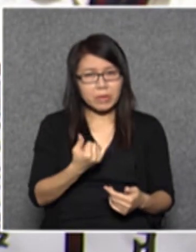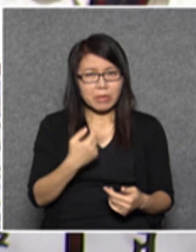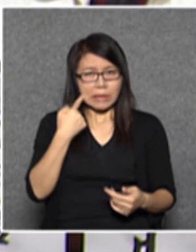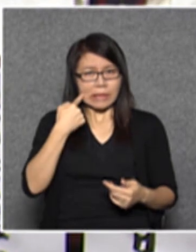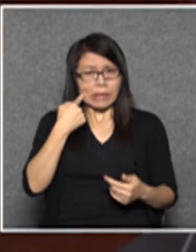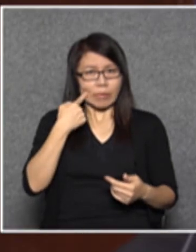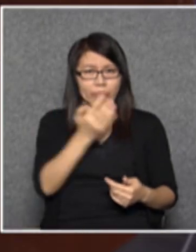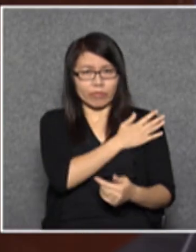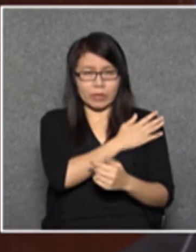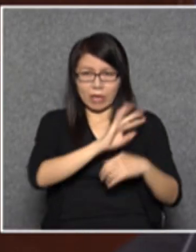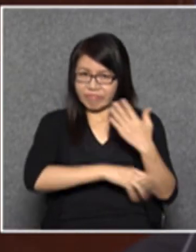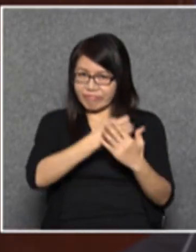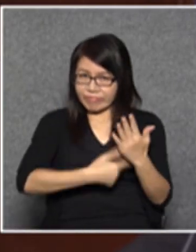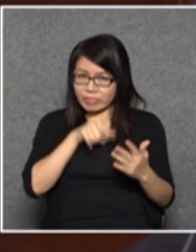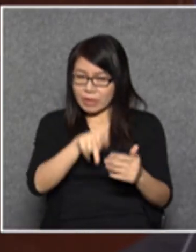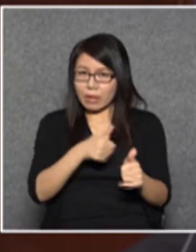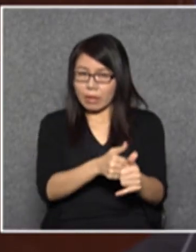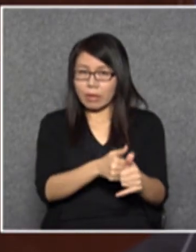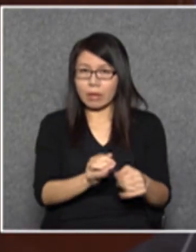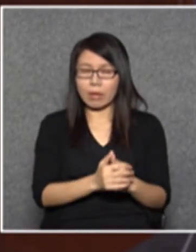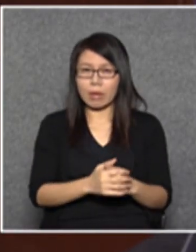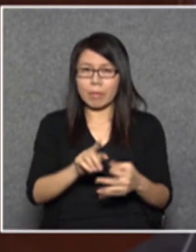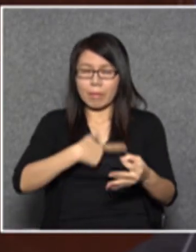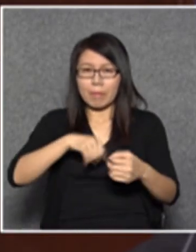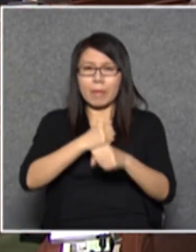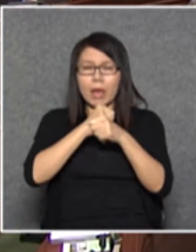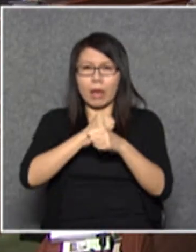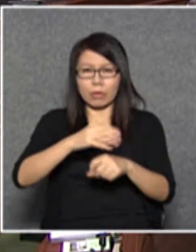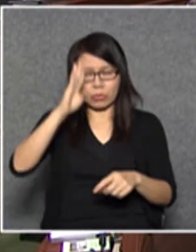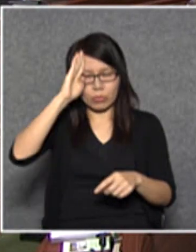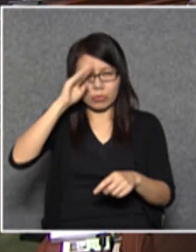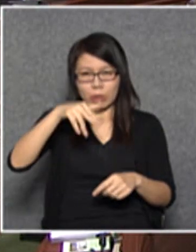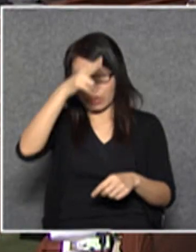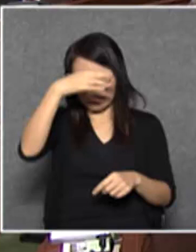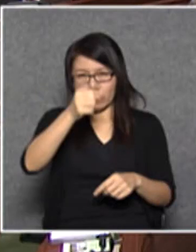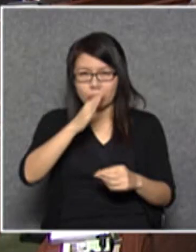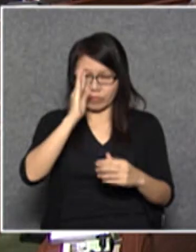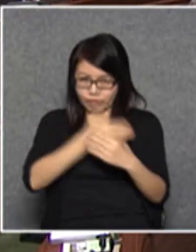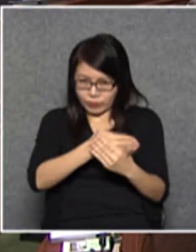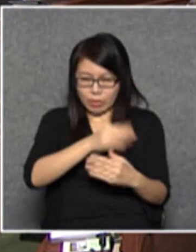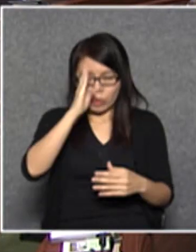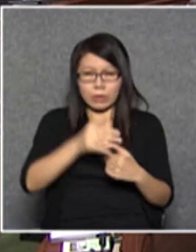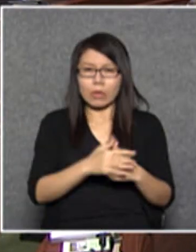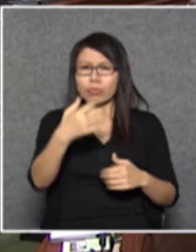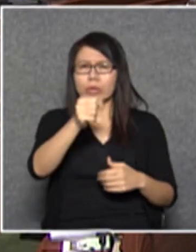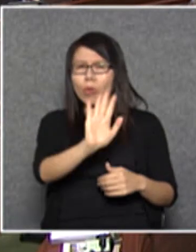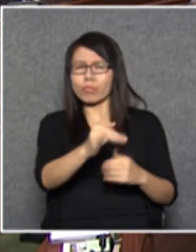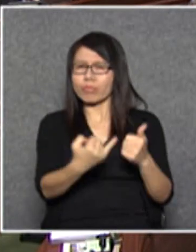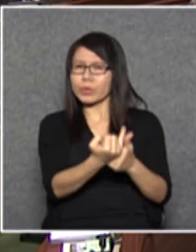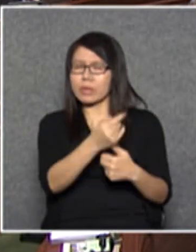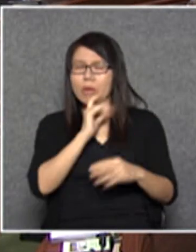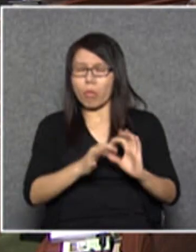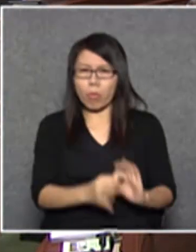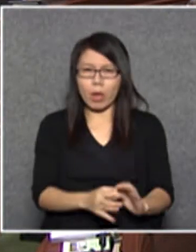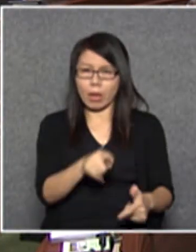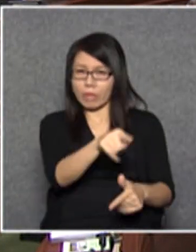法？ 馬逢國議員，什麼問題？ 對不起，行政長官，要打斷你。主席，我不想挑戰你那個